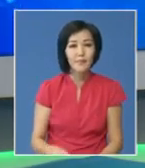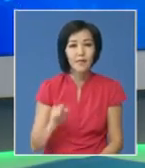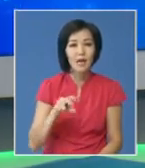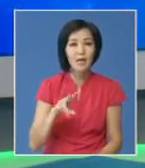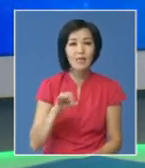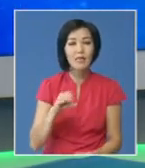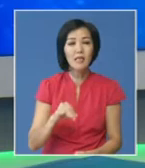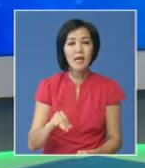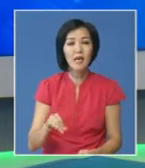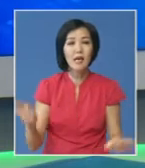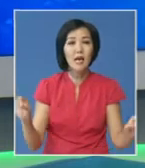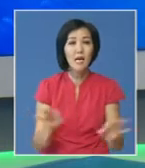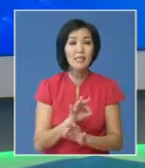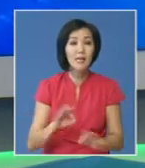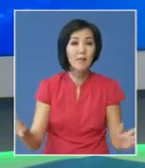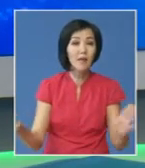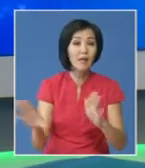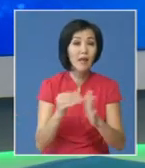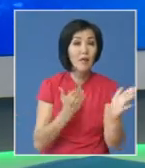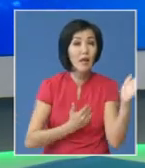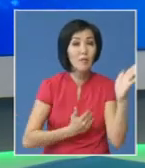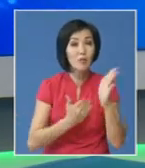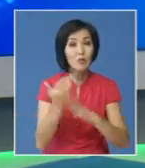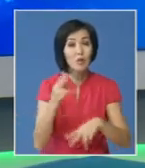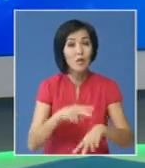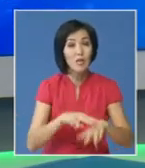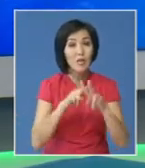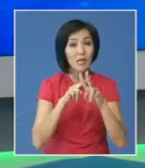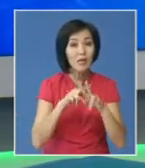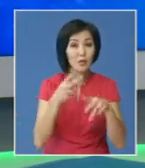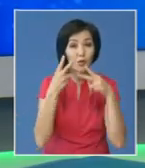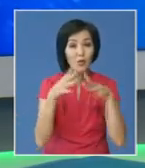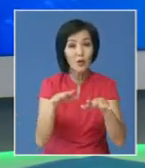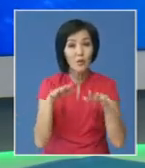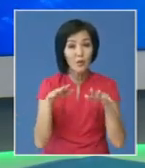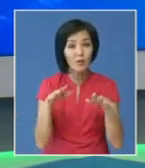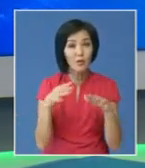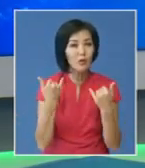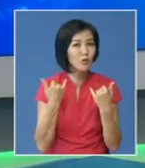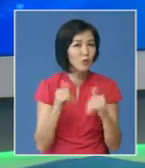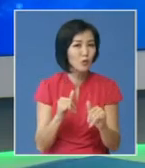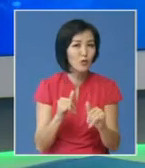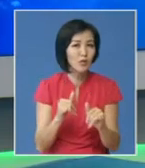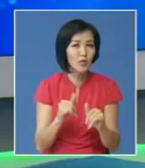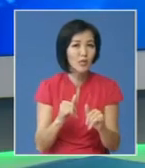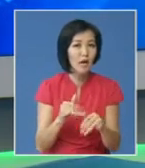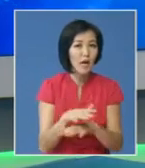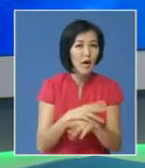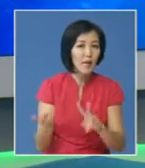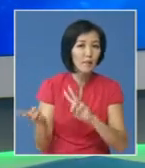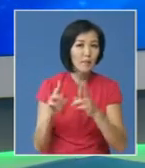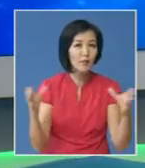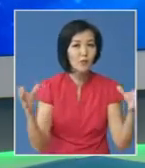Алтынай ансамблі талғамы жоғары елордалық көрермендерді сүйсіндірді. Мемлекеттік халық би ұжымының концерті жастар сарайында